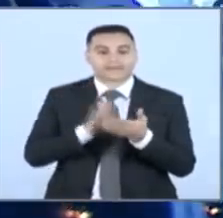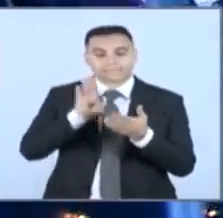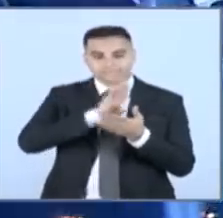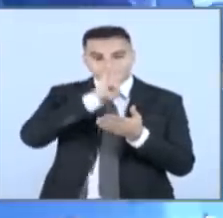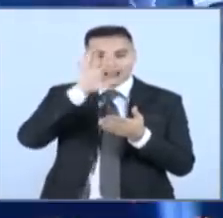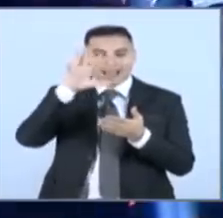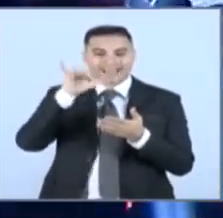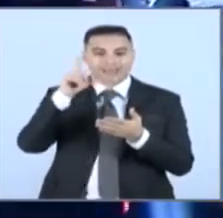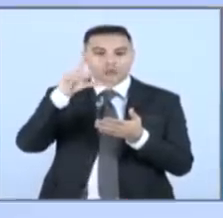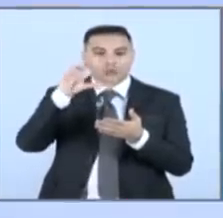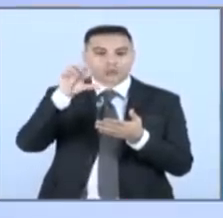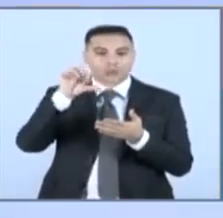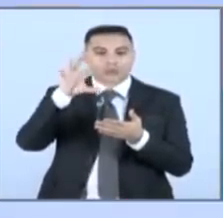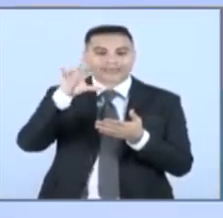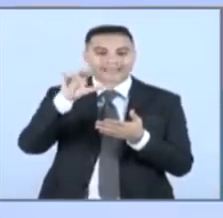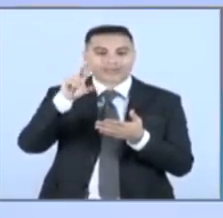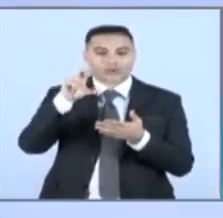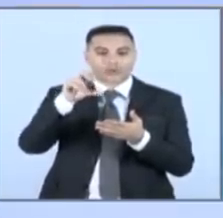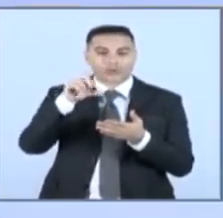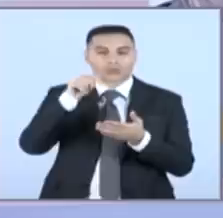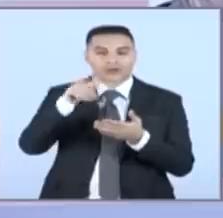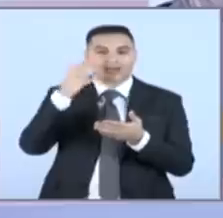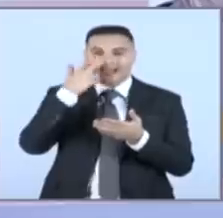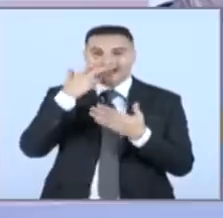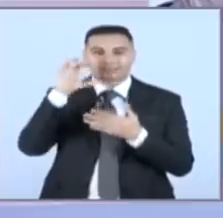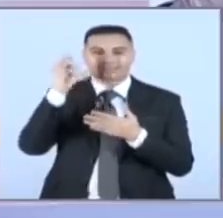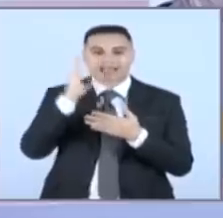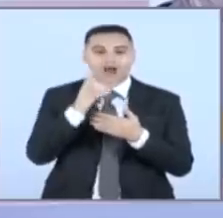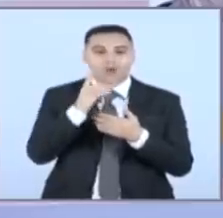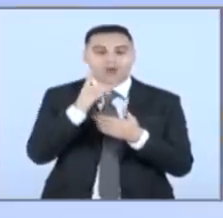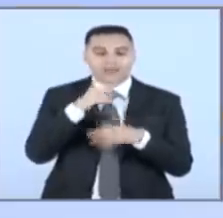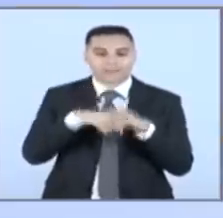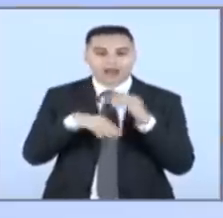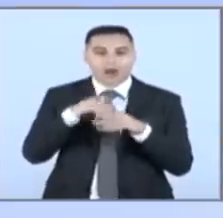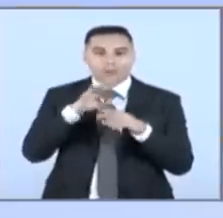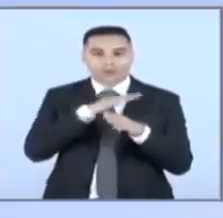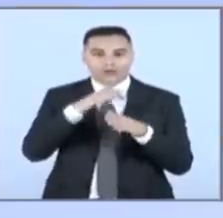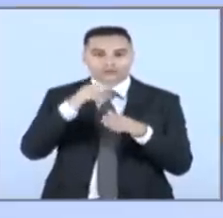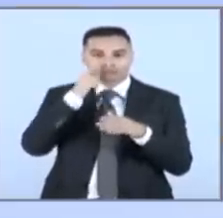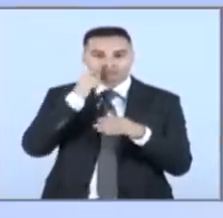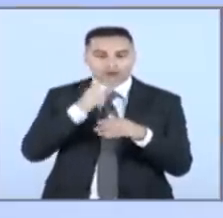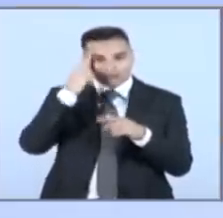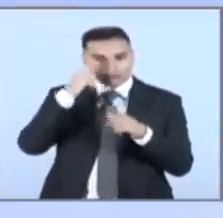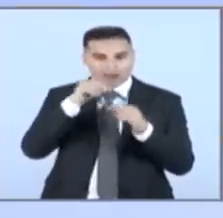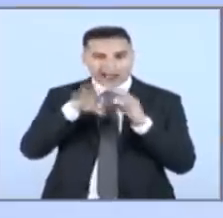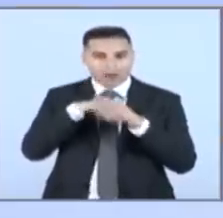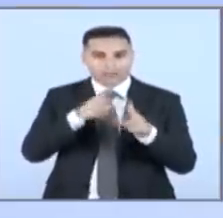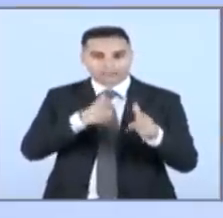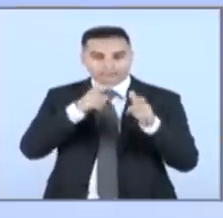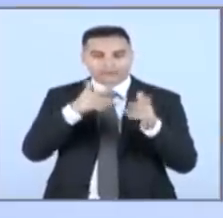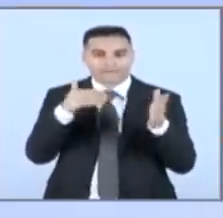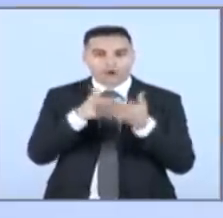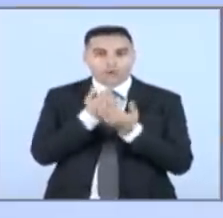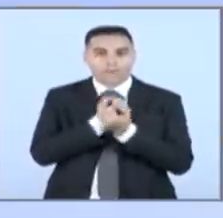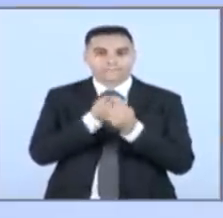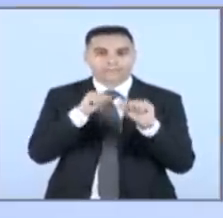امبراطور اليابان في 9 يناير محاولة فاشلة من كوري حاول يغتاله